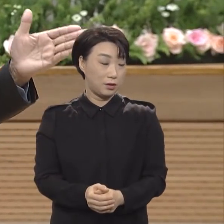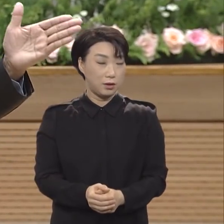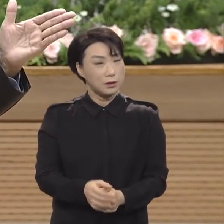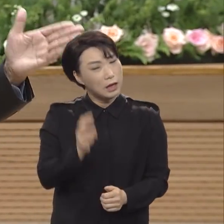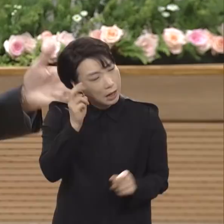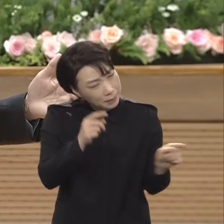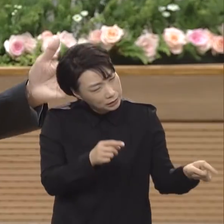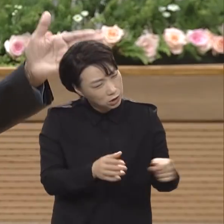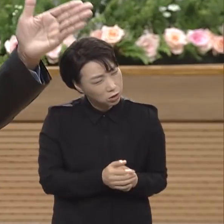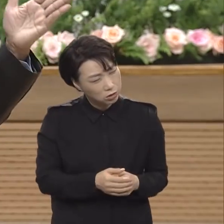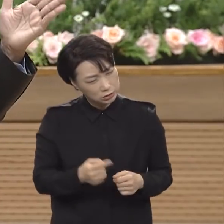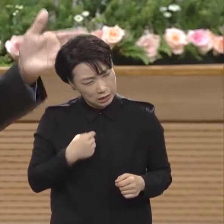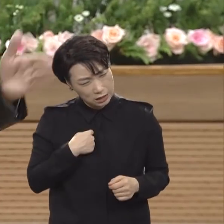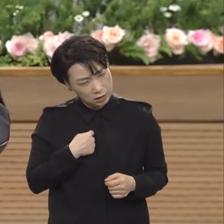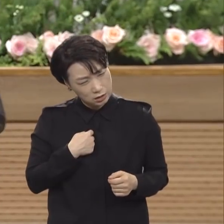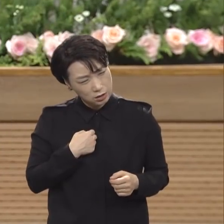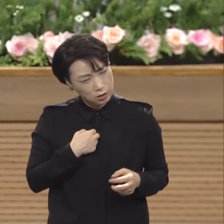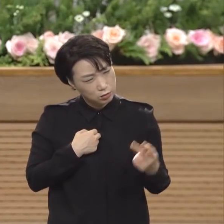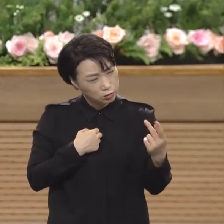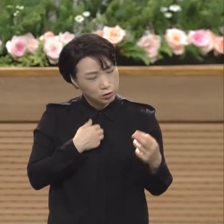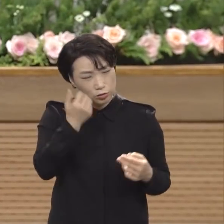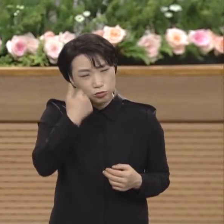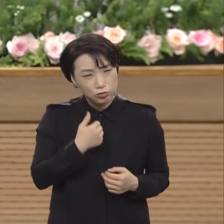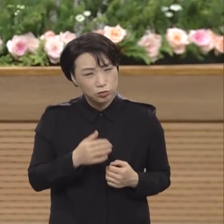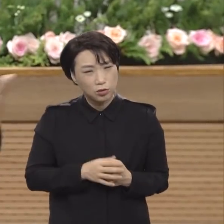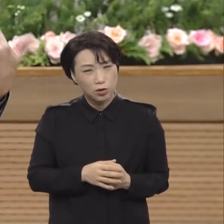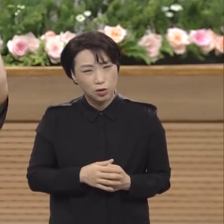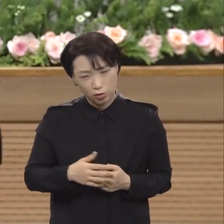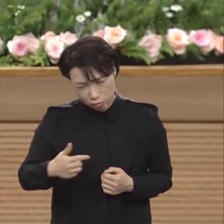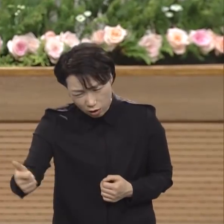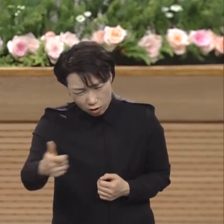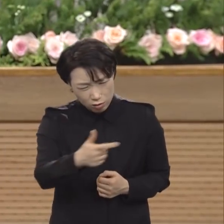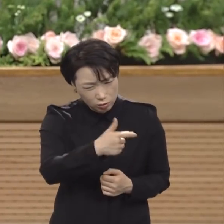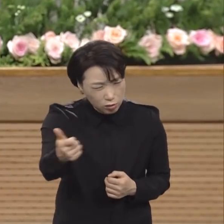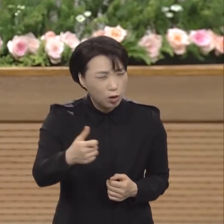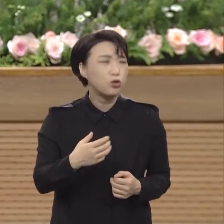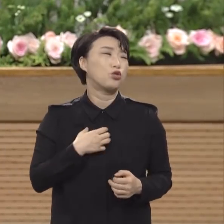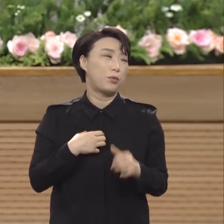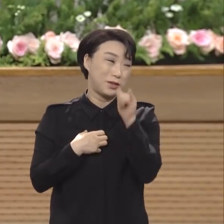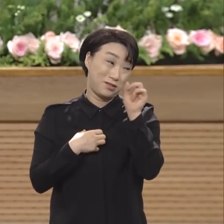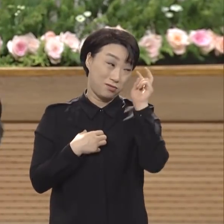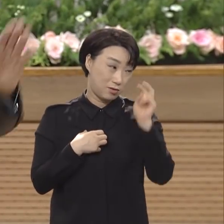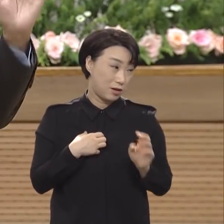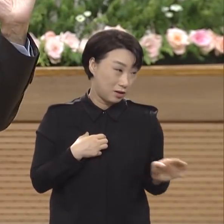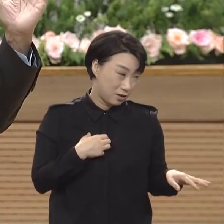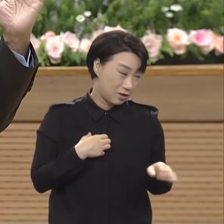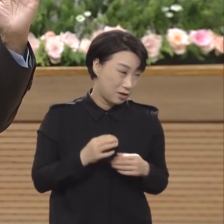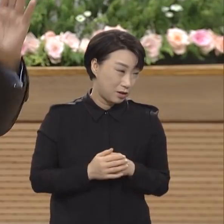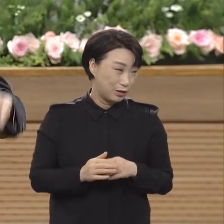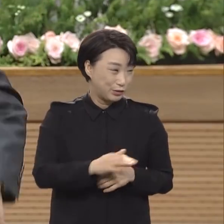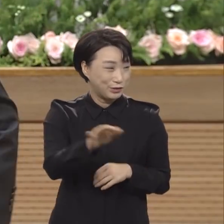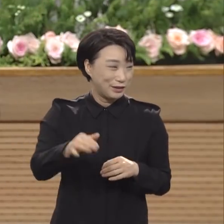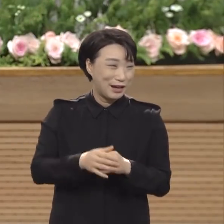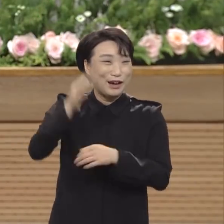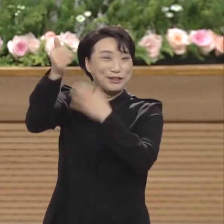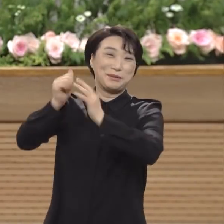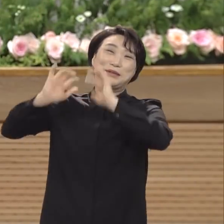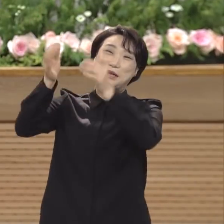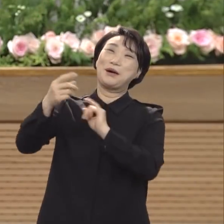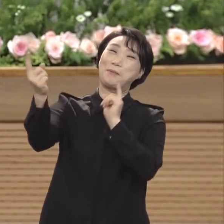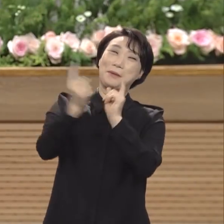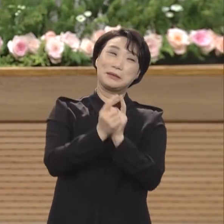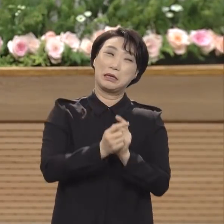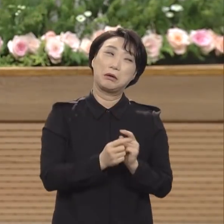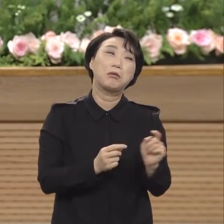아마 네 가슴과 내 가슴에 총근육이 뚫리고 우리는 하늘나라에서 만나게